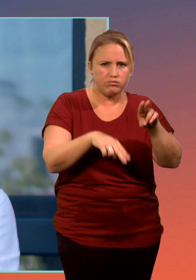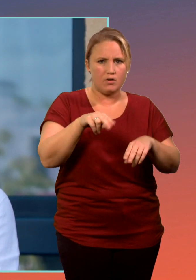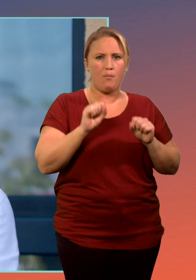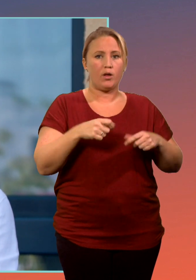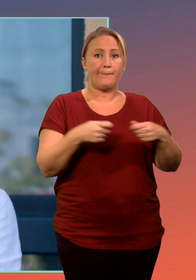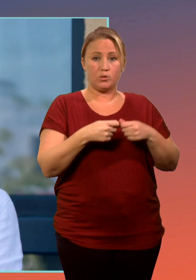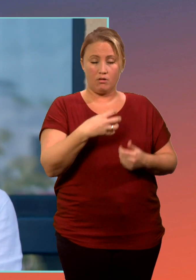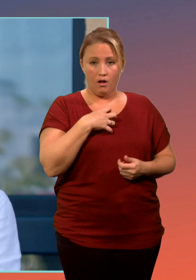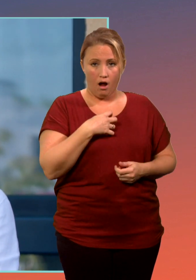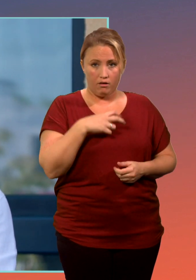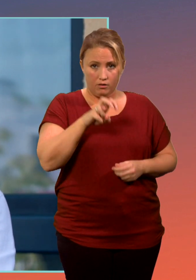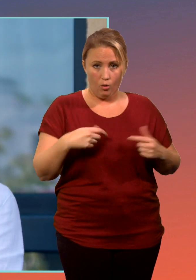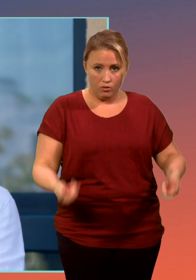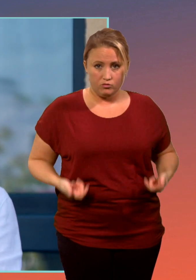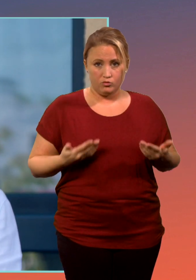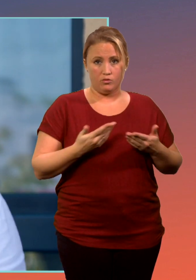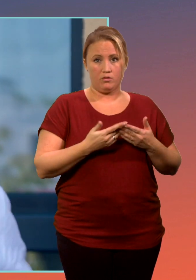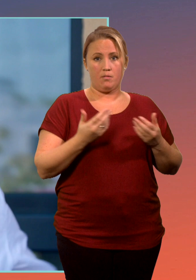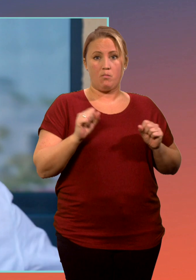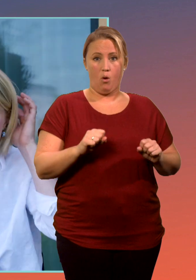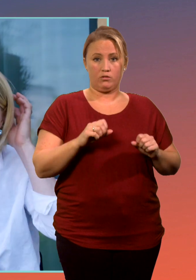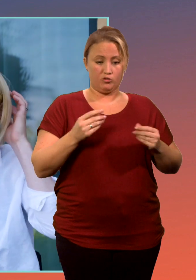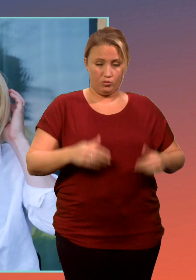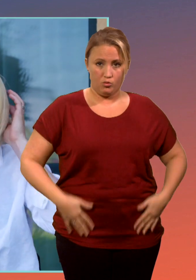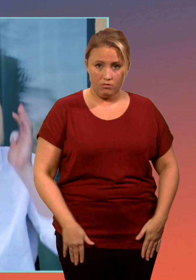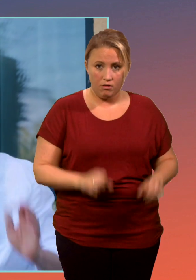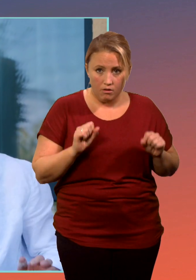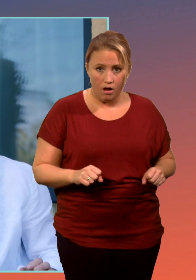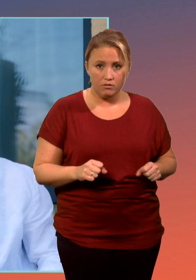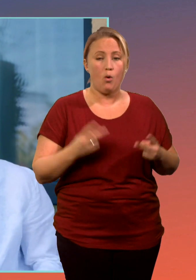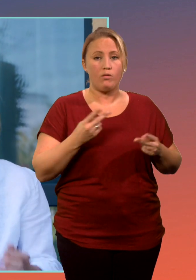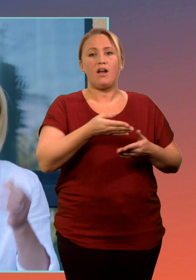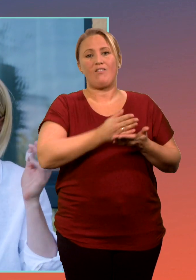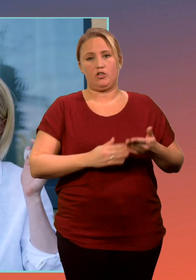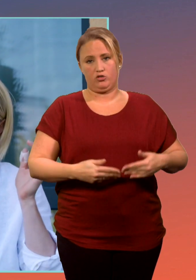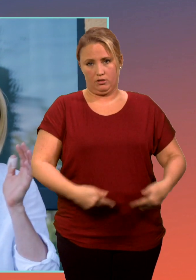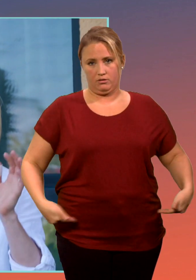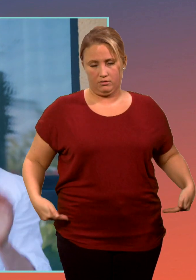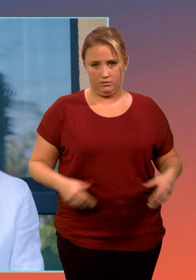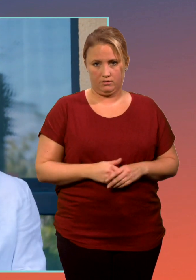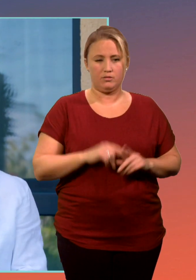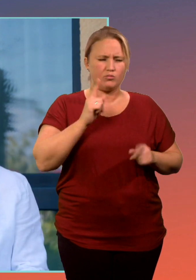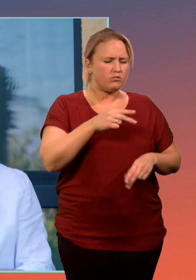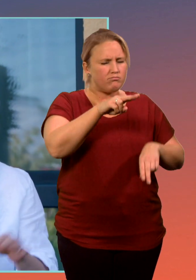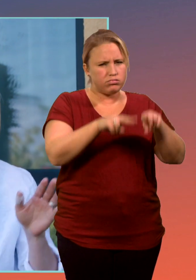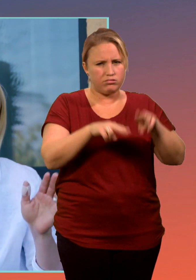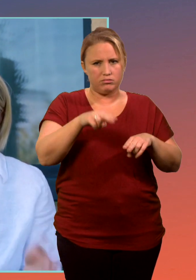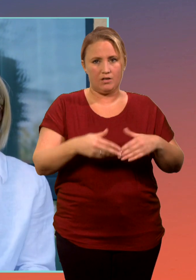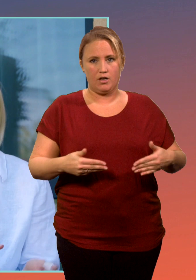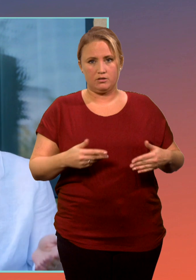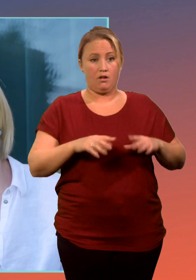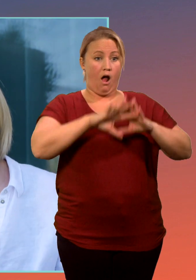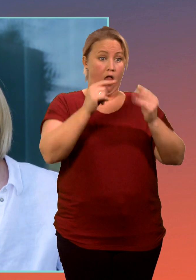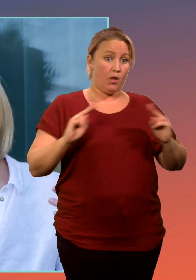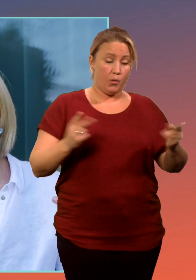wegen einer Muskelerkrankung im Rollstuhl sitzen, dann spürt man zum Beispiel noch alles. Oder man hat halt eben einen Querschnitt. Und dann muss man eh nochmal differenzieren. Querschnitt ist nicht gleich